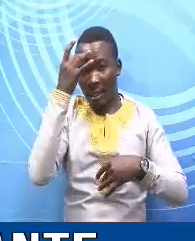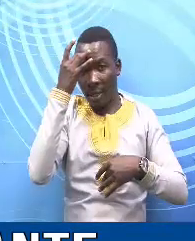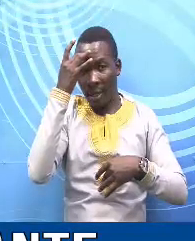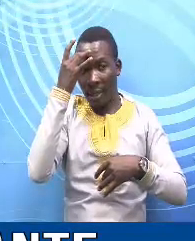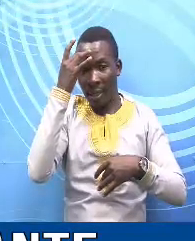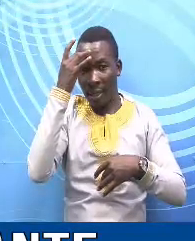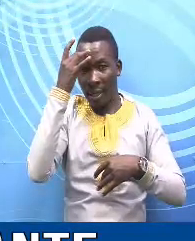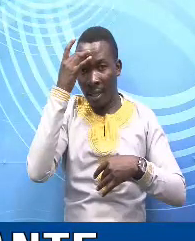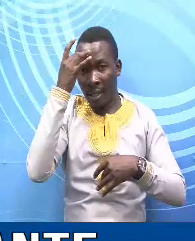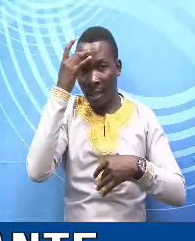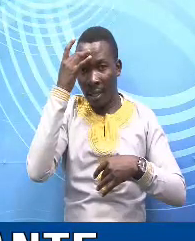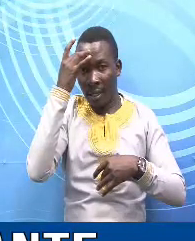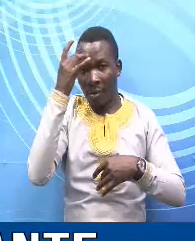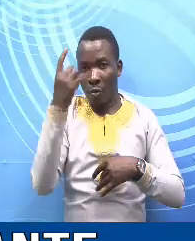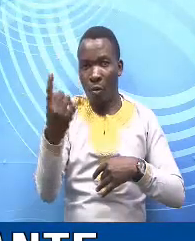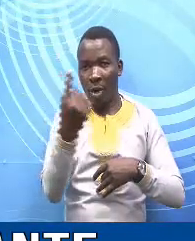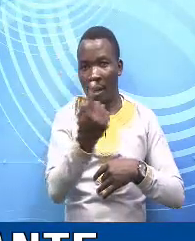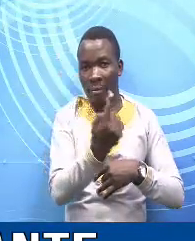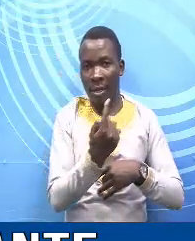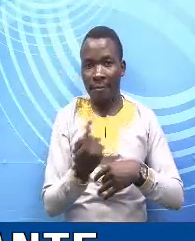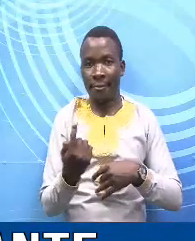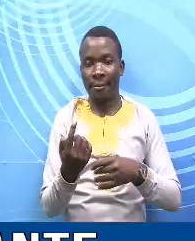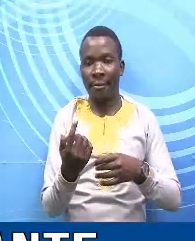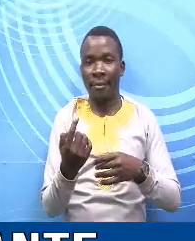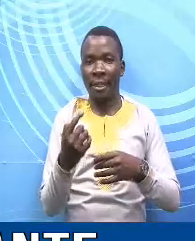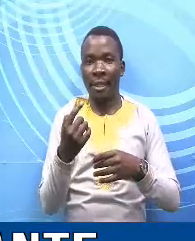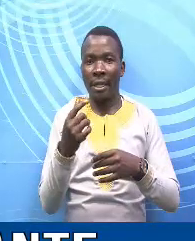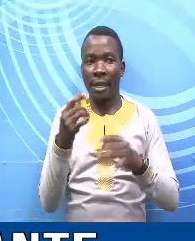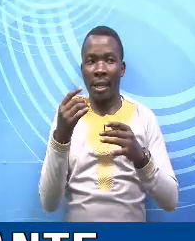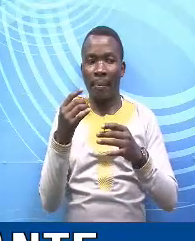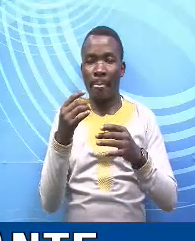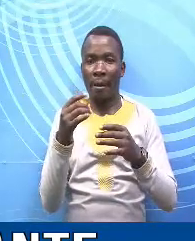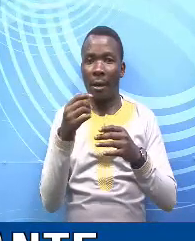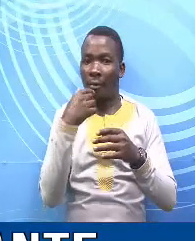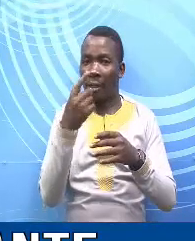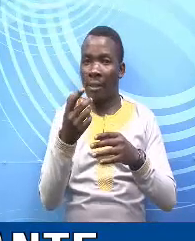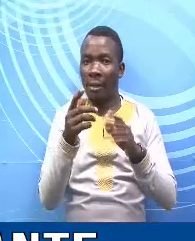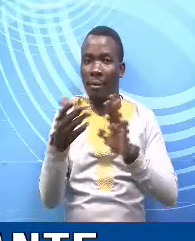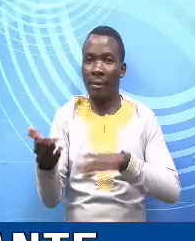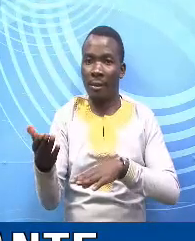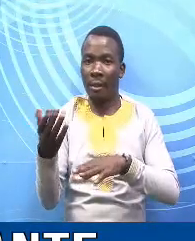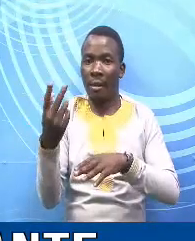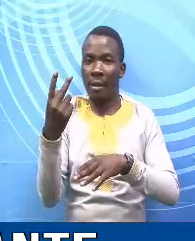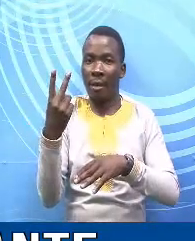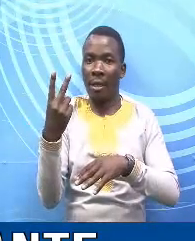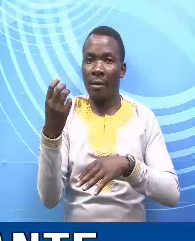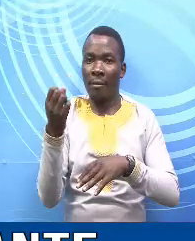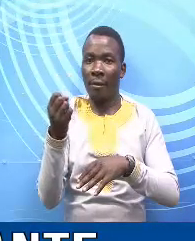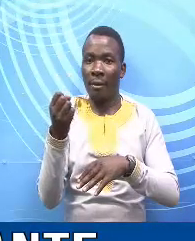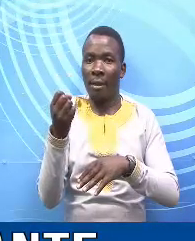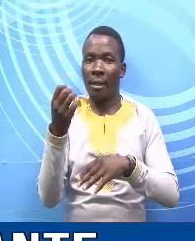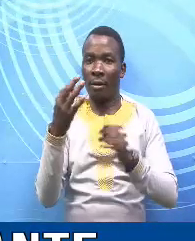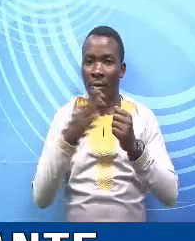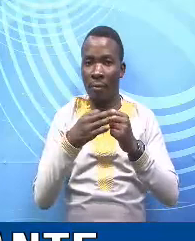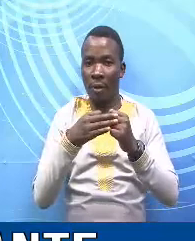hakaba handuye abarwayi umwe. Hanyuma rero bamaze kwitaba Imana mu Rwanda ni 558, mu